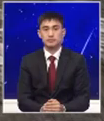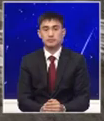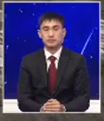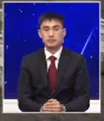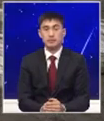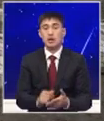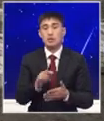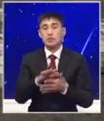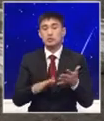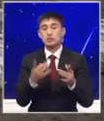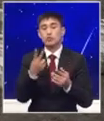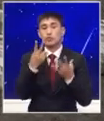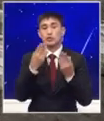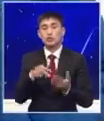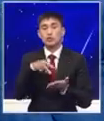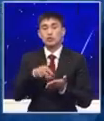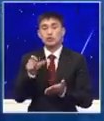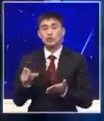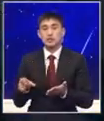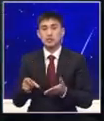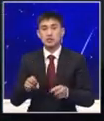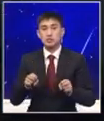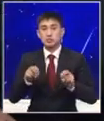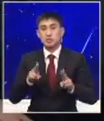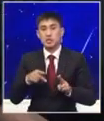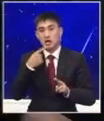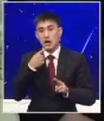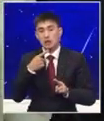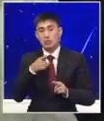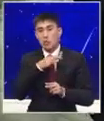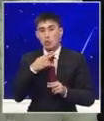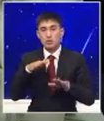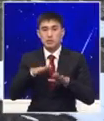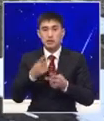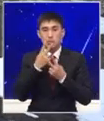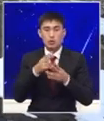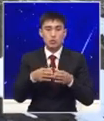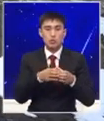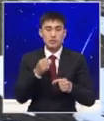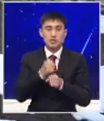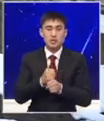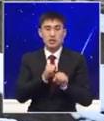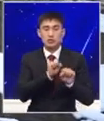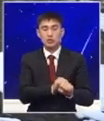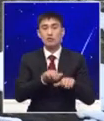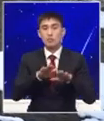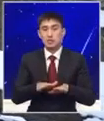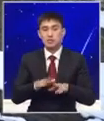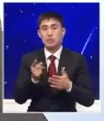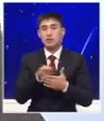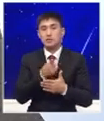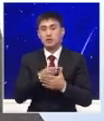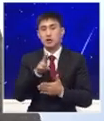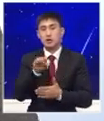На протяжении двух дней участники экспедиции побывали во многих местах. В том числе группа сделала остановку в местности под